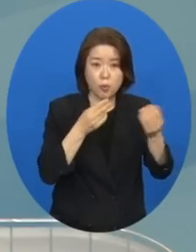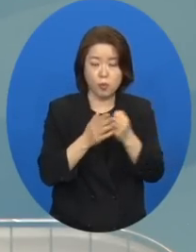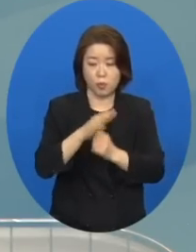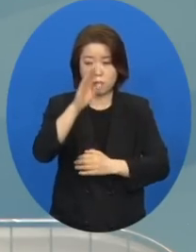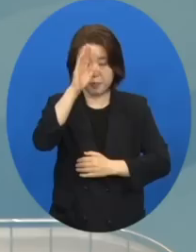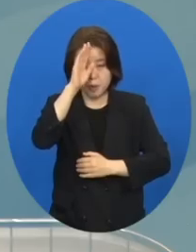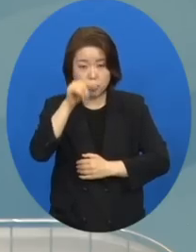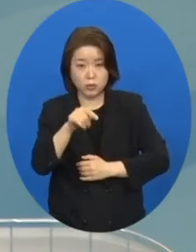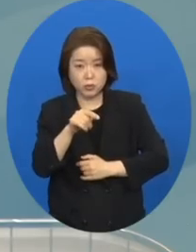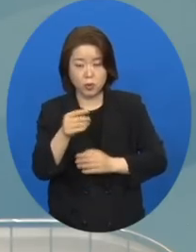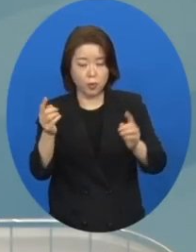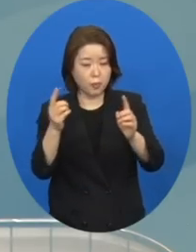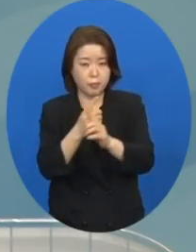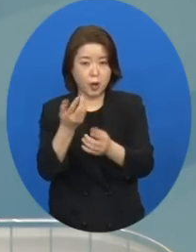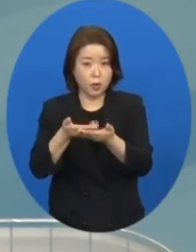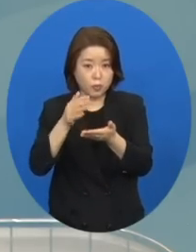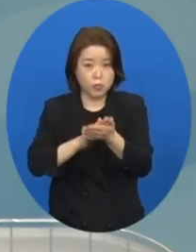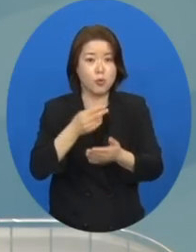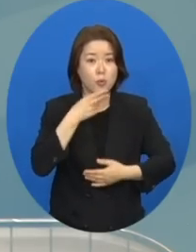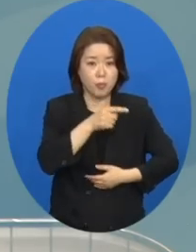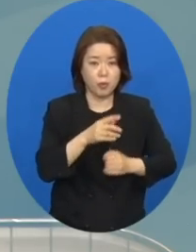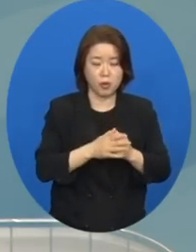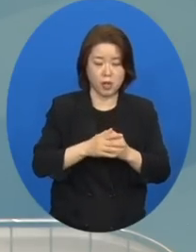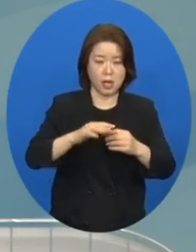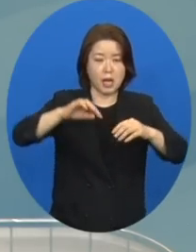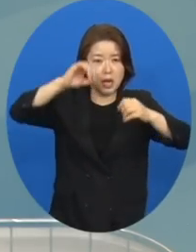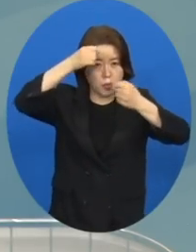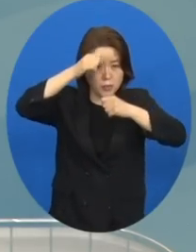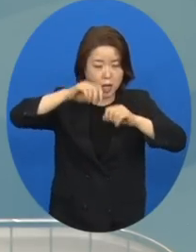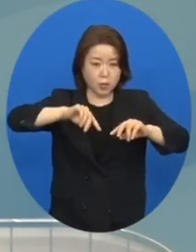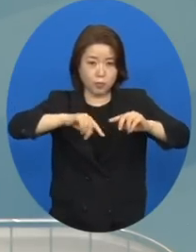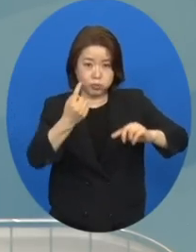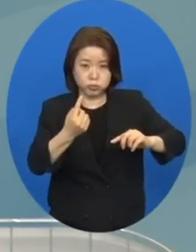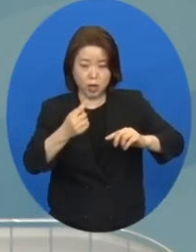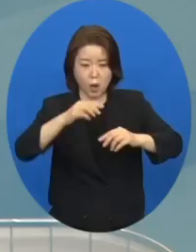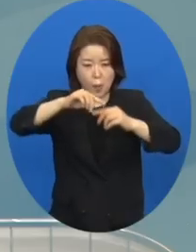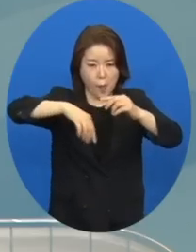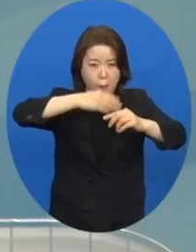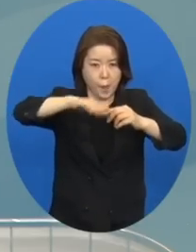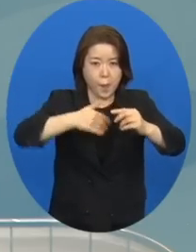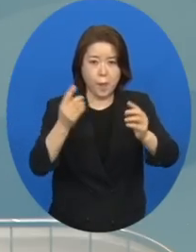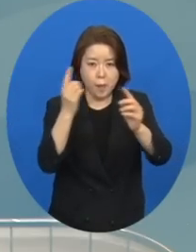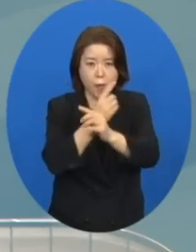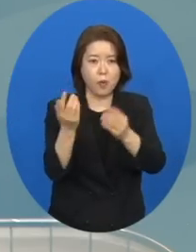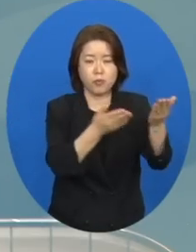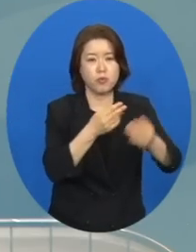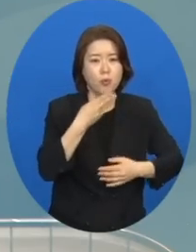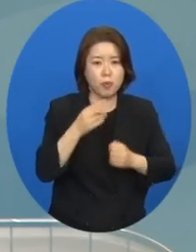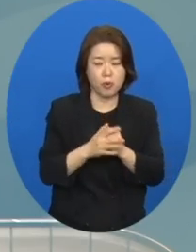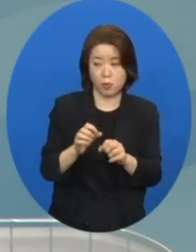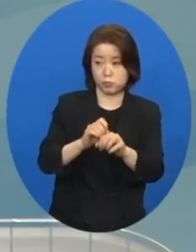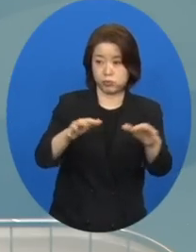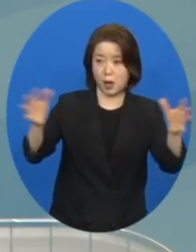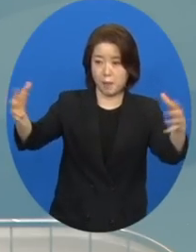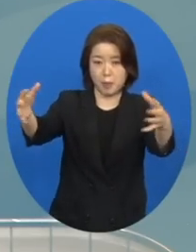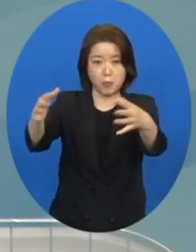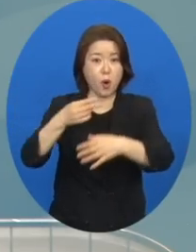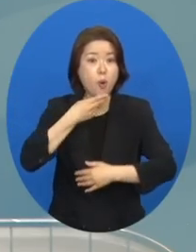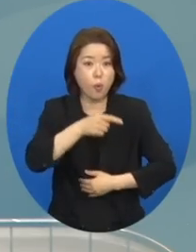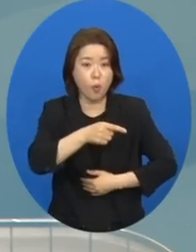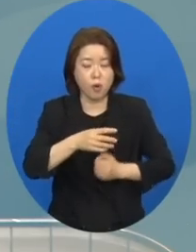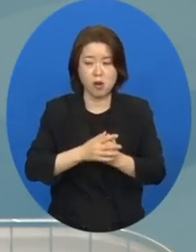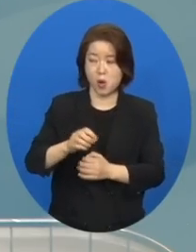고쳐 주지 않았고 다리가 부러지고 상한 것을 싸며 주지 않았으며 흩어진 것을 노지 않았으며 잃어버린 것을